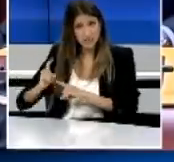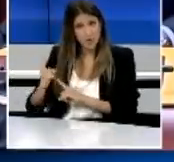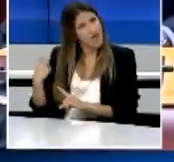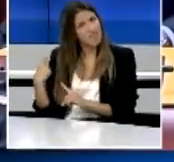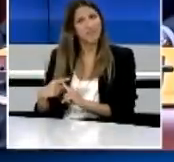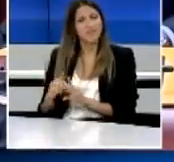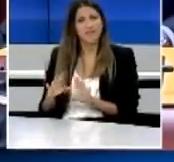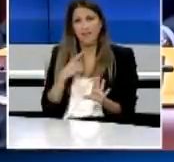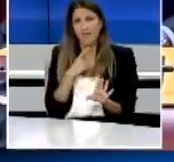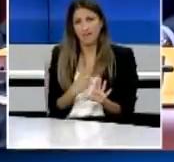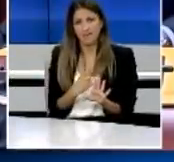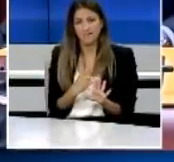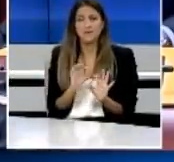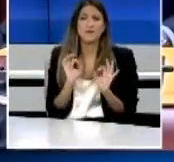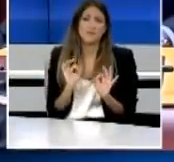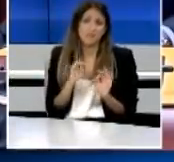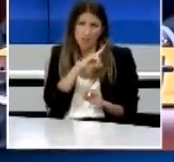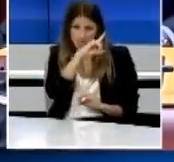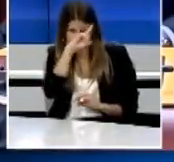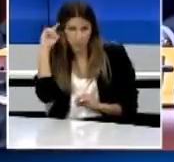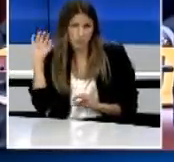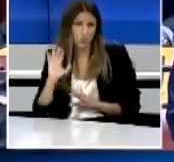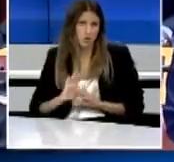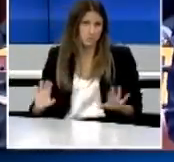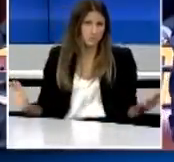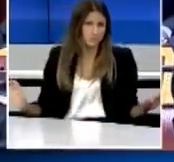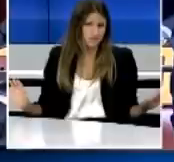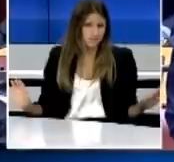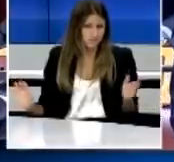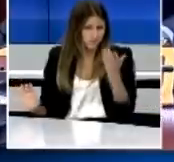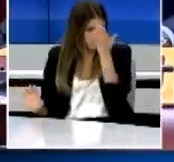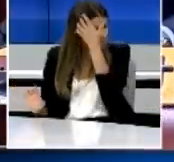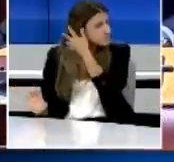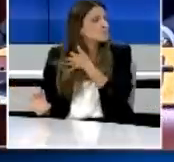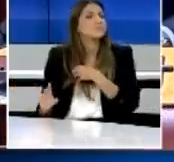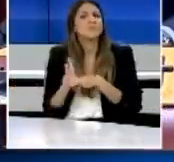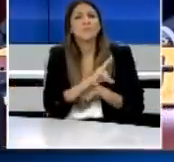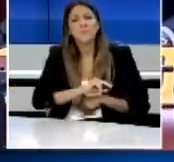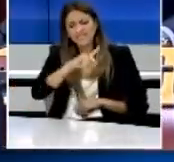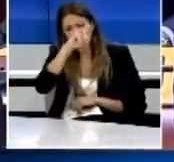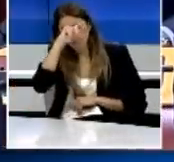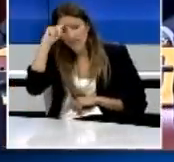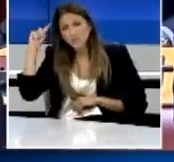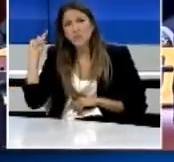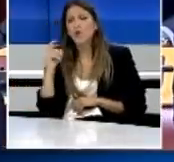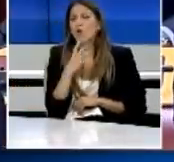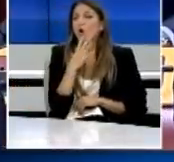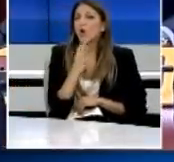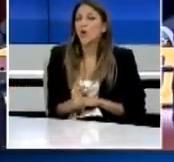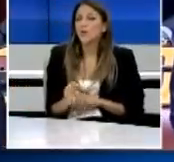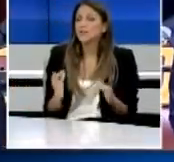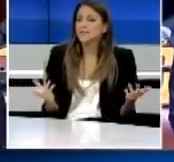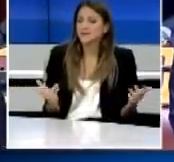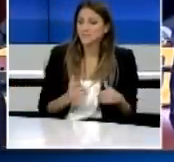Και βεβαίως ήταν μια κρίσιμη στρατηγική επιλογή αυτή. Ήταν μια κρίσιμη στρατηγική επιλογή να πάτε